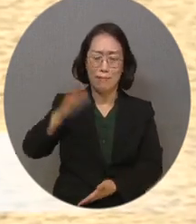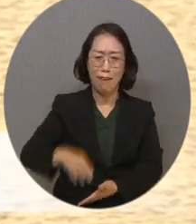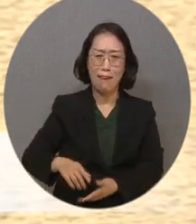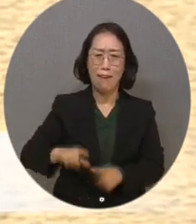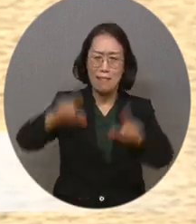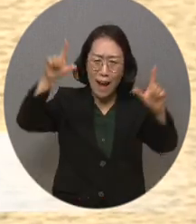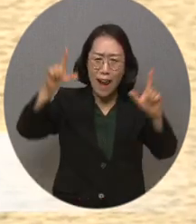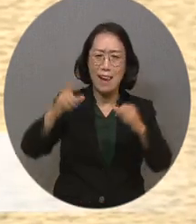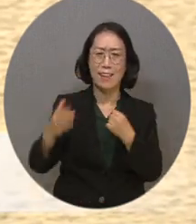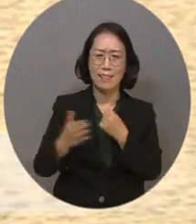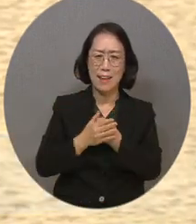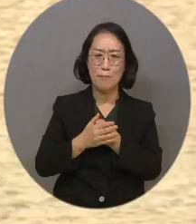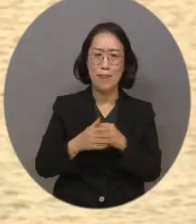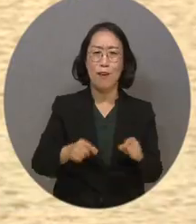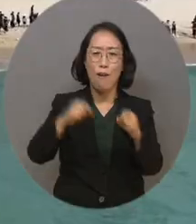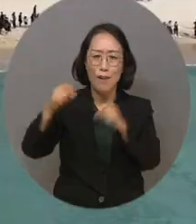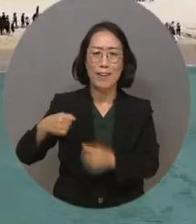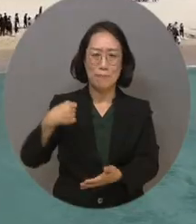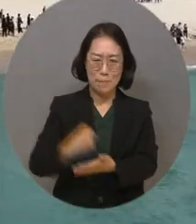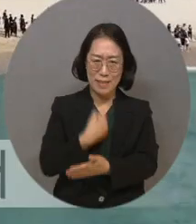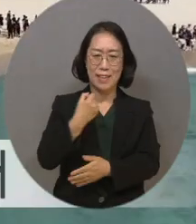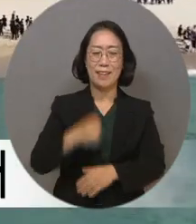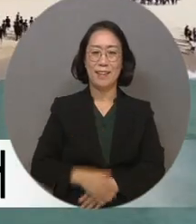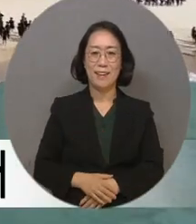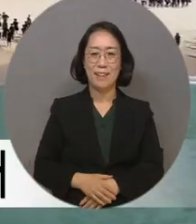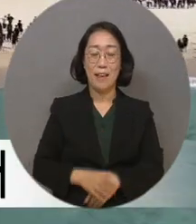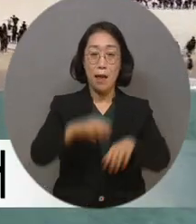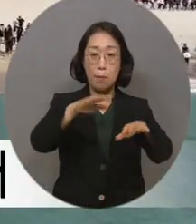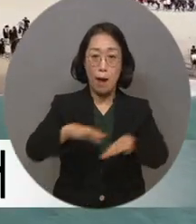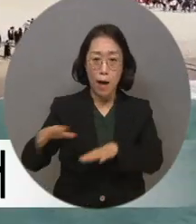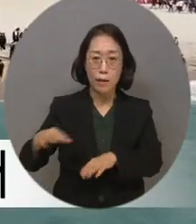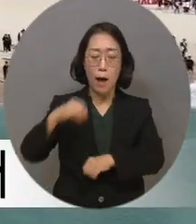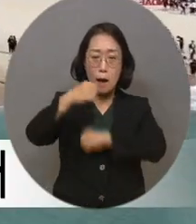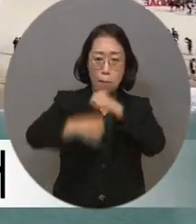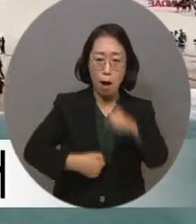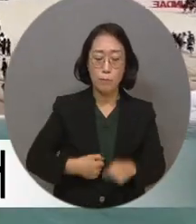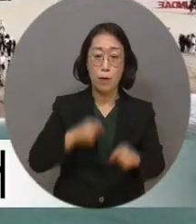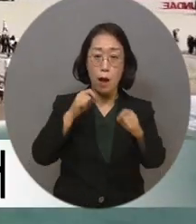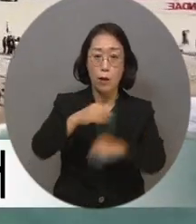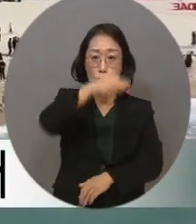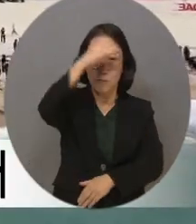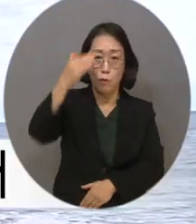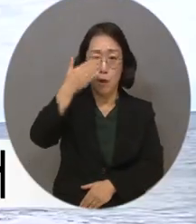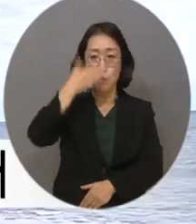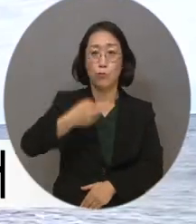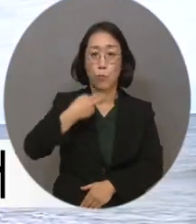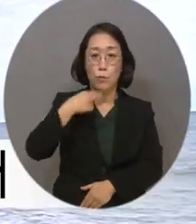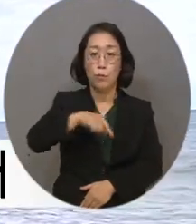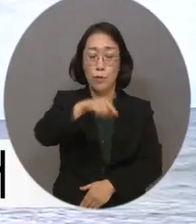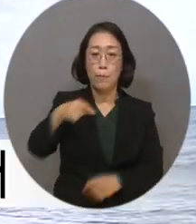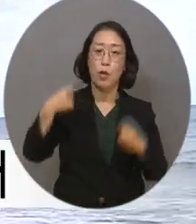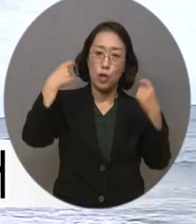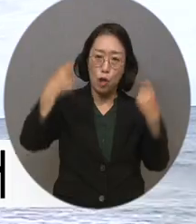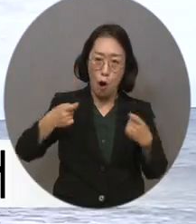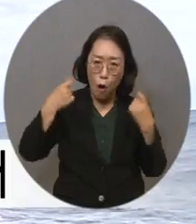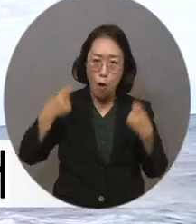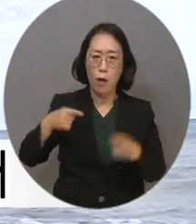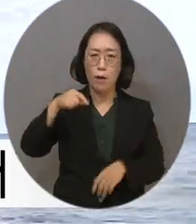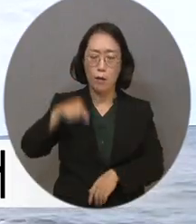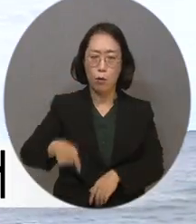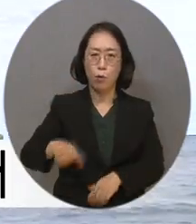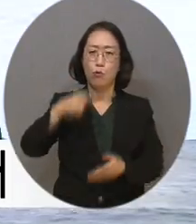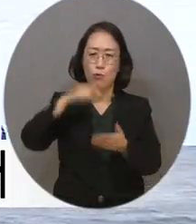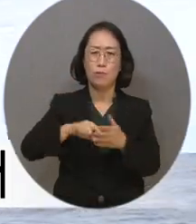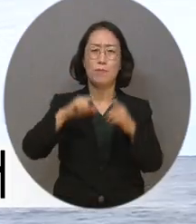관계로 연기가 되어서 너무 바다조차 마음껏 즐길 수 없는 장애인들에게 여행이나 관광은